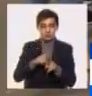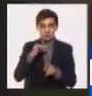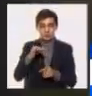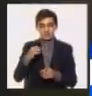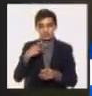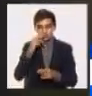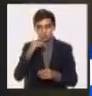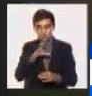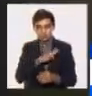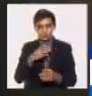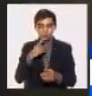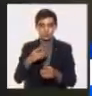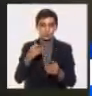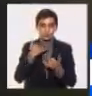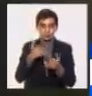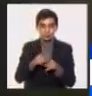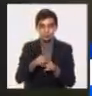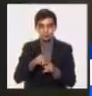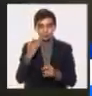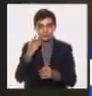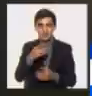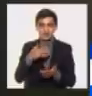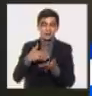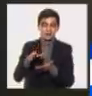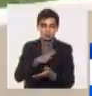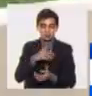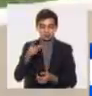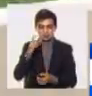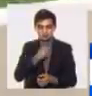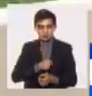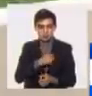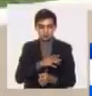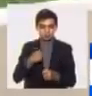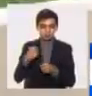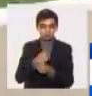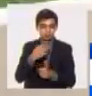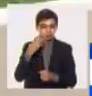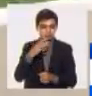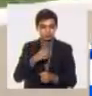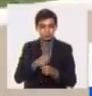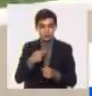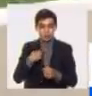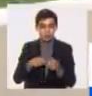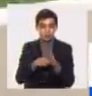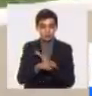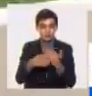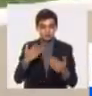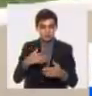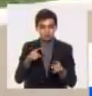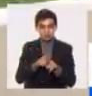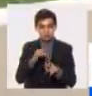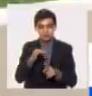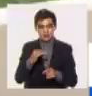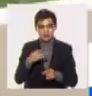чрезмерную настойчивость в своих ухаживаниях, а получив отказ, проявил агрессию. Все, что я смогла сделать, это убежать оттуда. Я